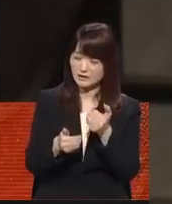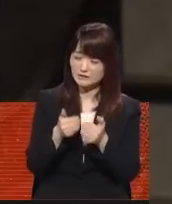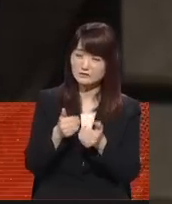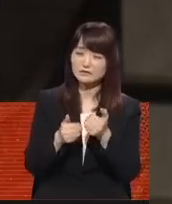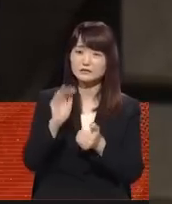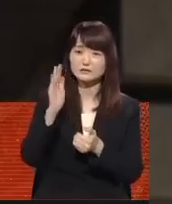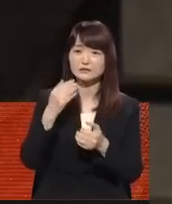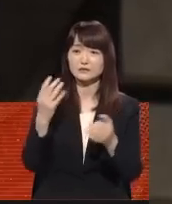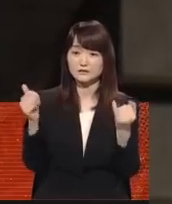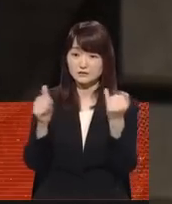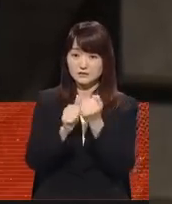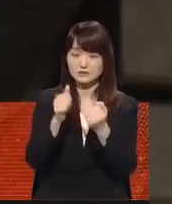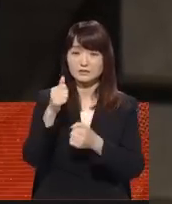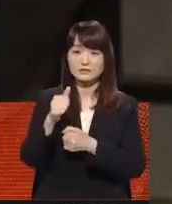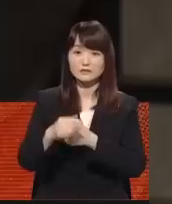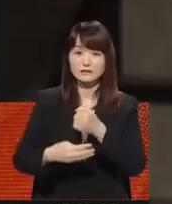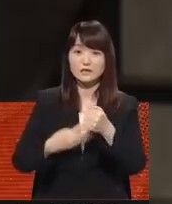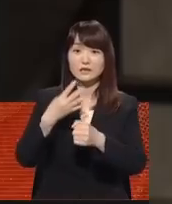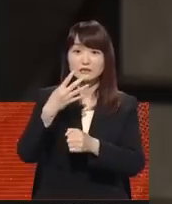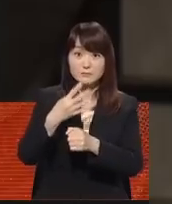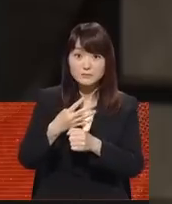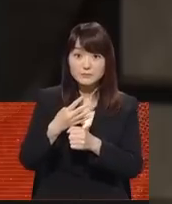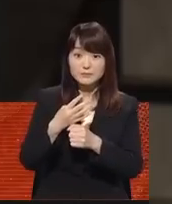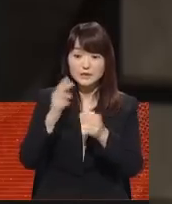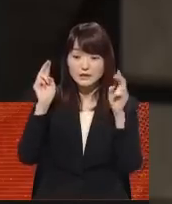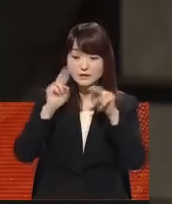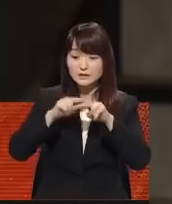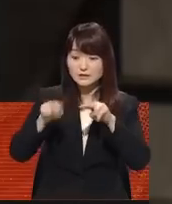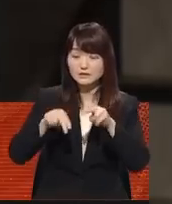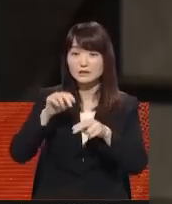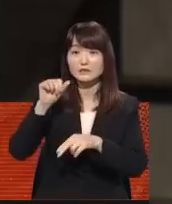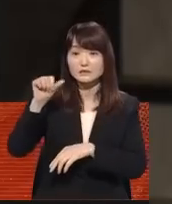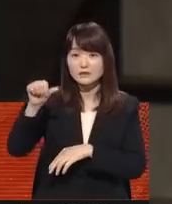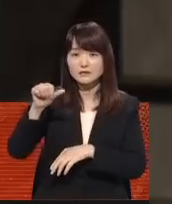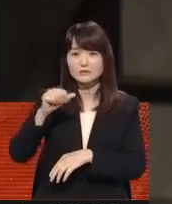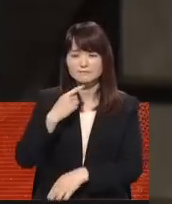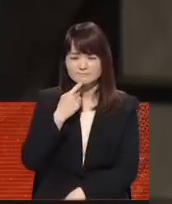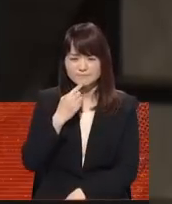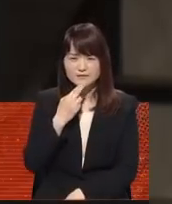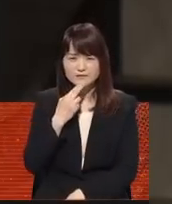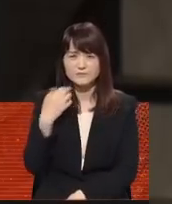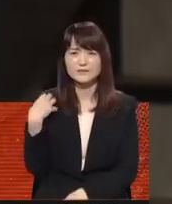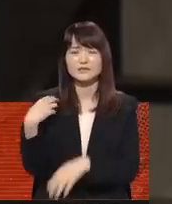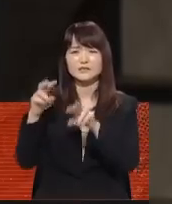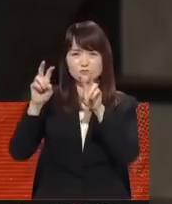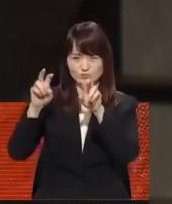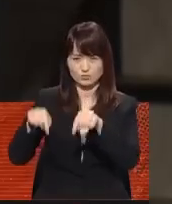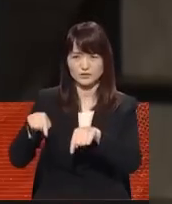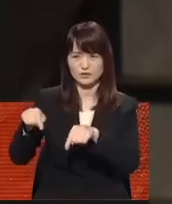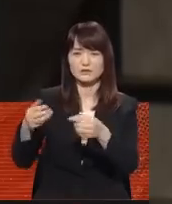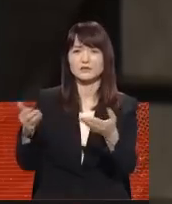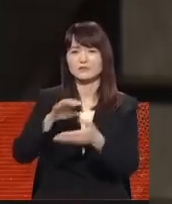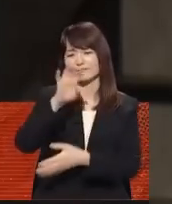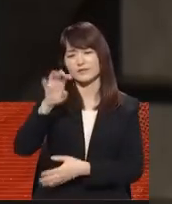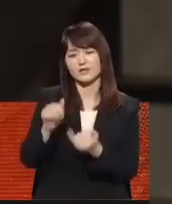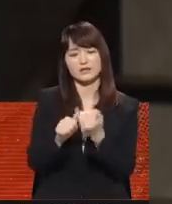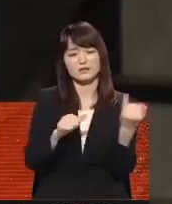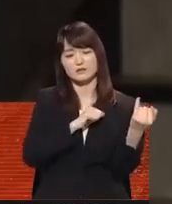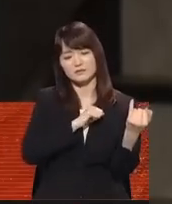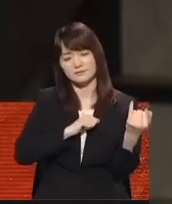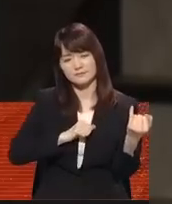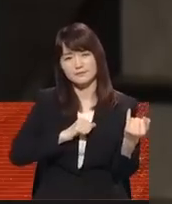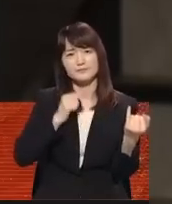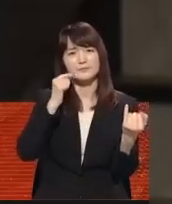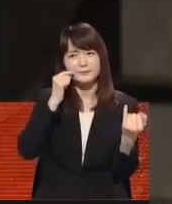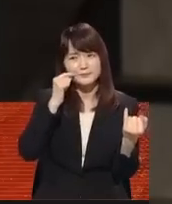결혼한지 4년 만에 5번 퇴사라면 정말 무책임하고 끈기가 없는 거고 앞으로도 이것이 되면 계속이 안에는이 상황을 견디지